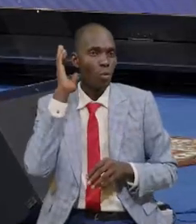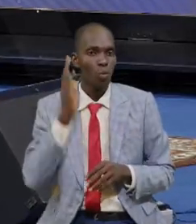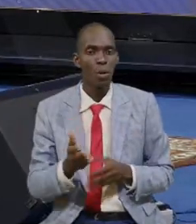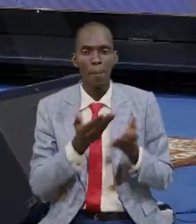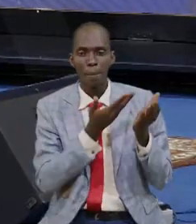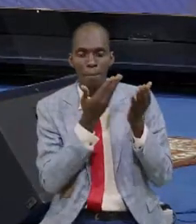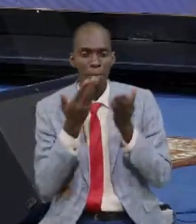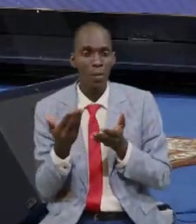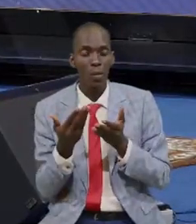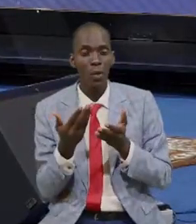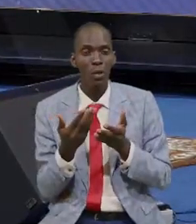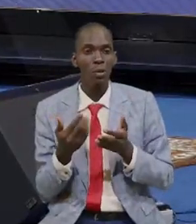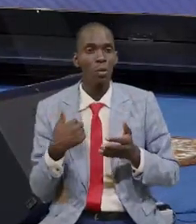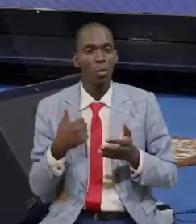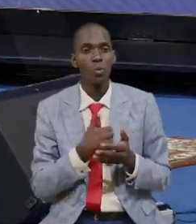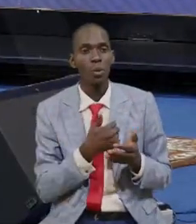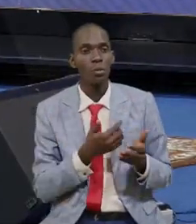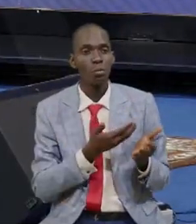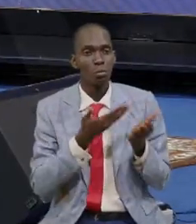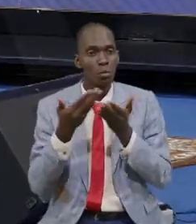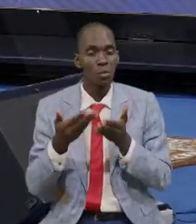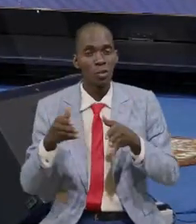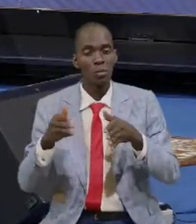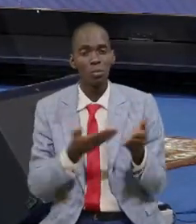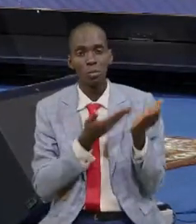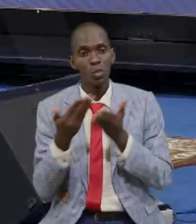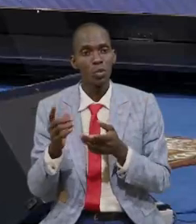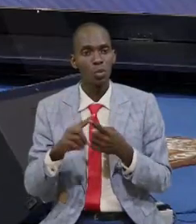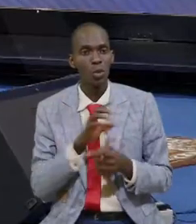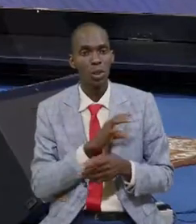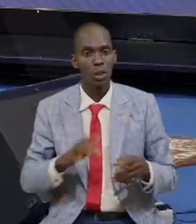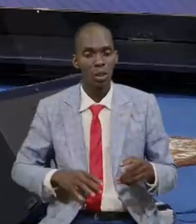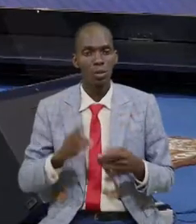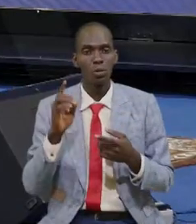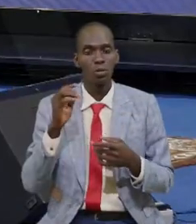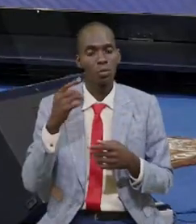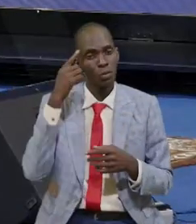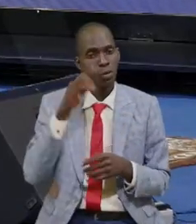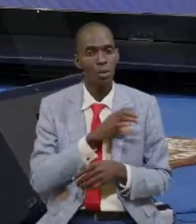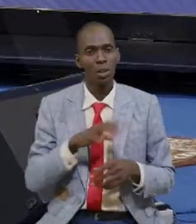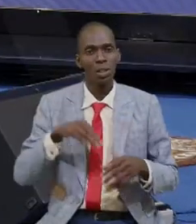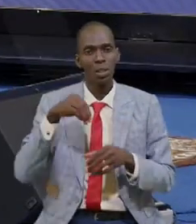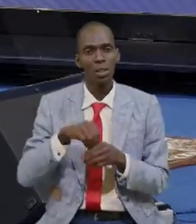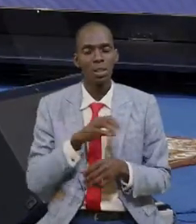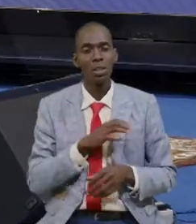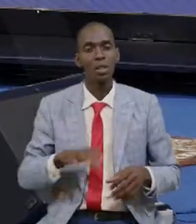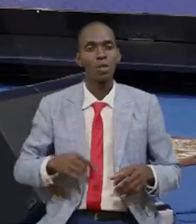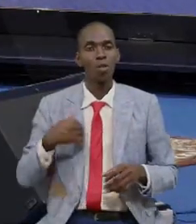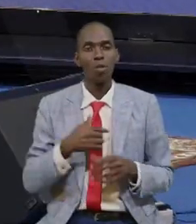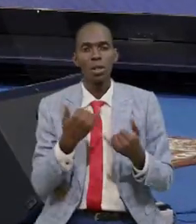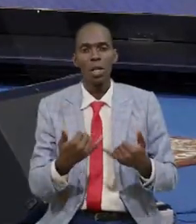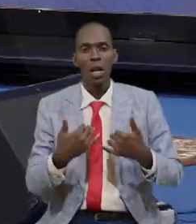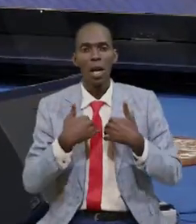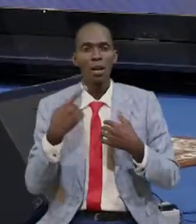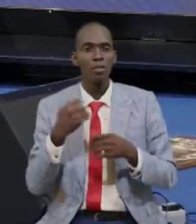Le fruit que nous portons avec Christ et à Christ et en Christ. Et nous avons le fruit de Christ